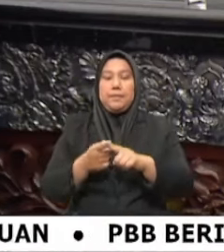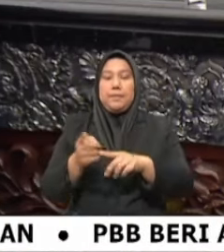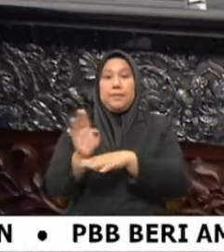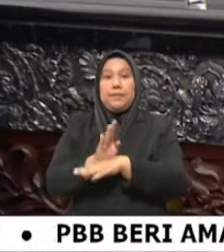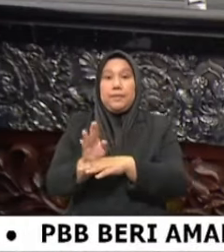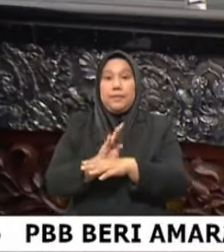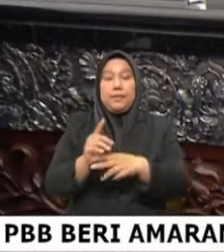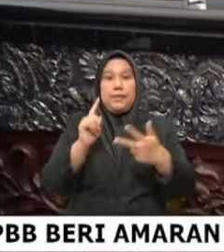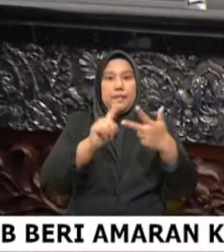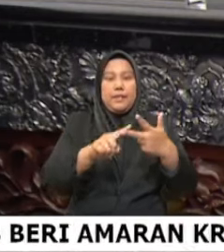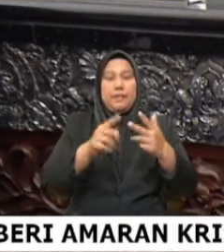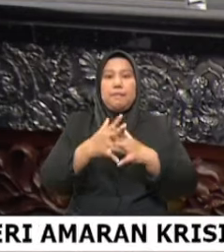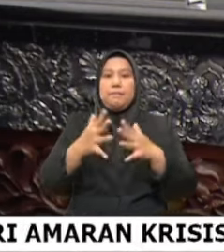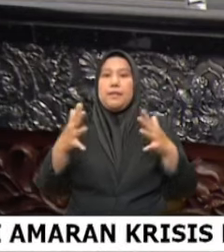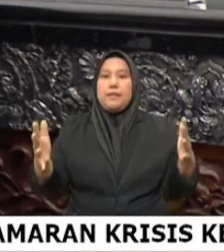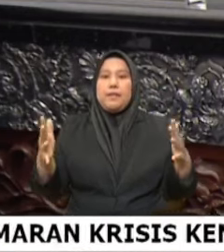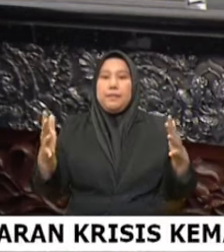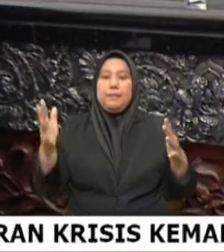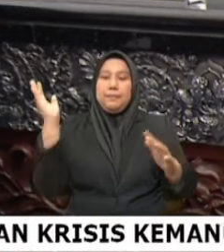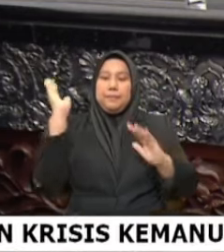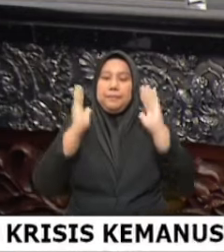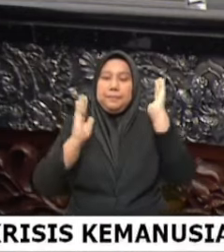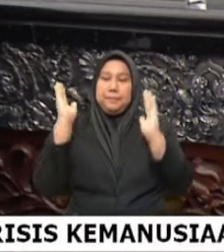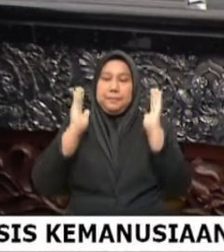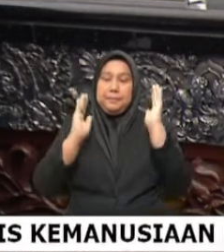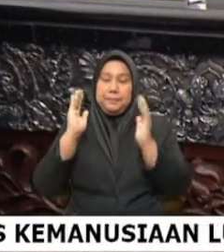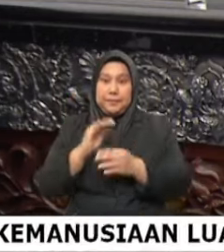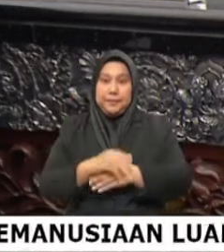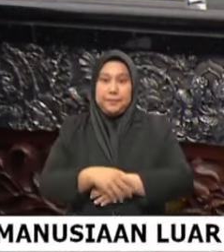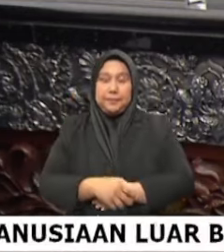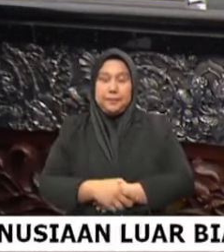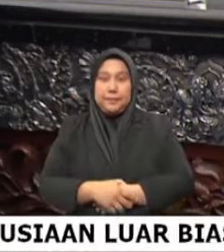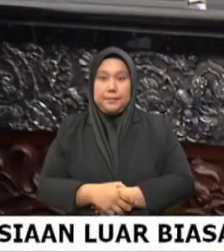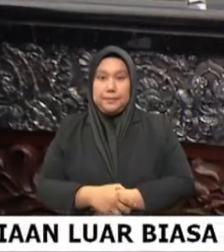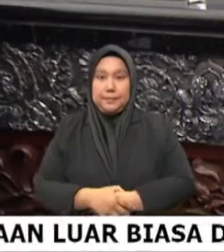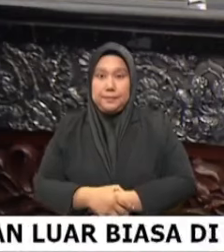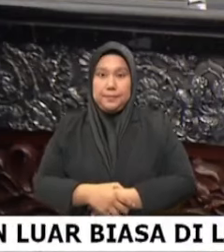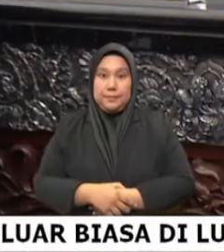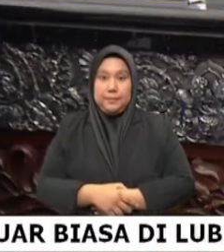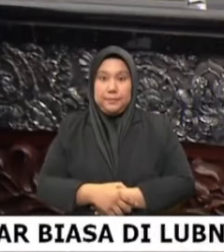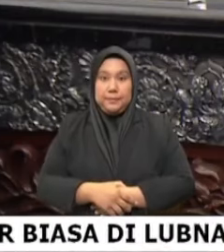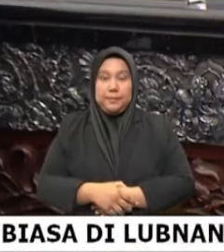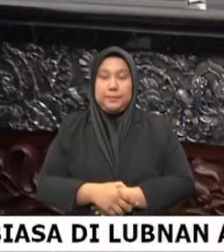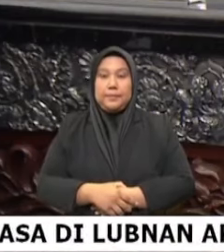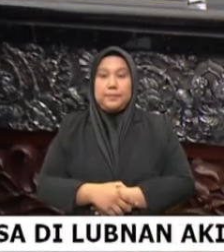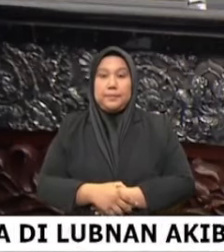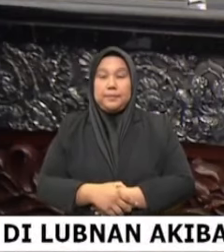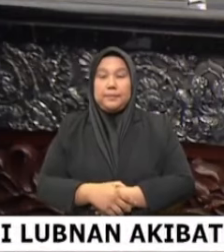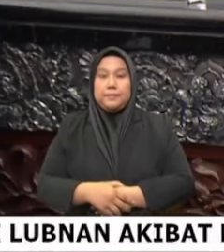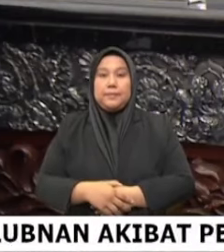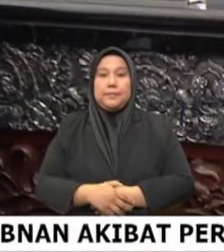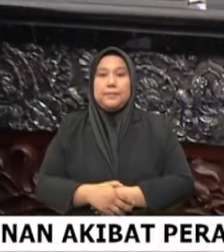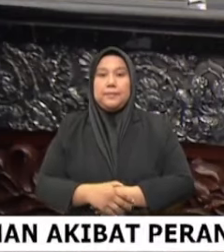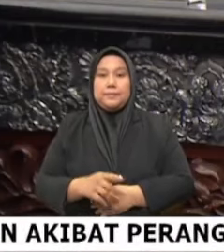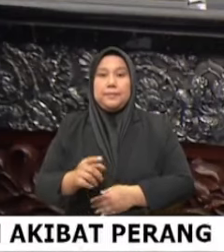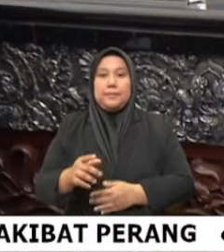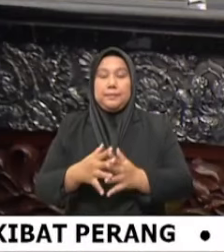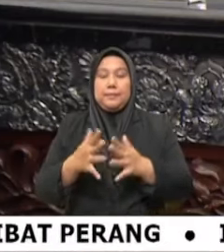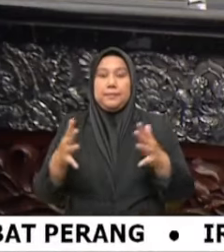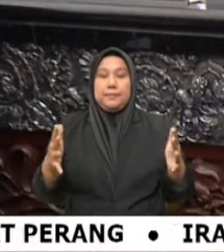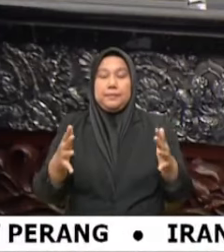ketiga terbesar Malaysia. Dengan bilateral trade yang antara mereka dengan kita begitu besar,